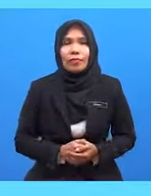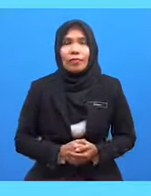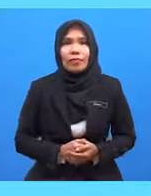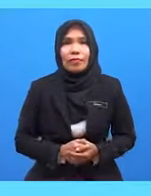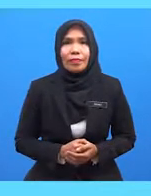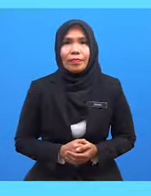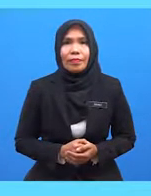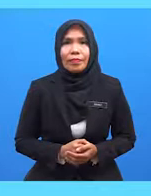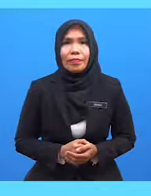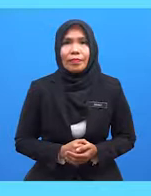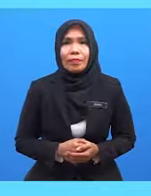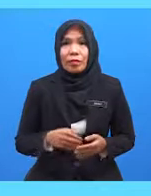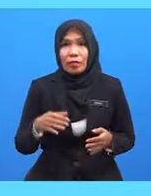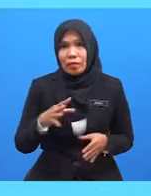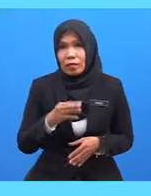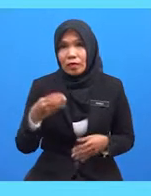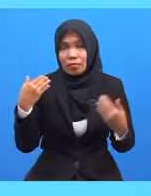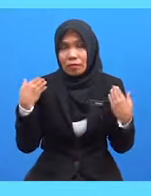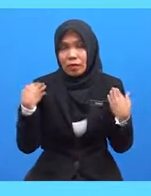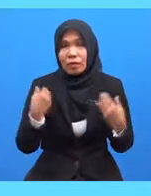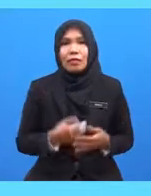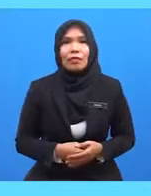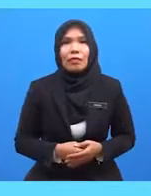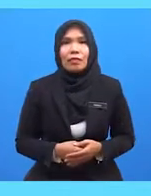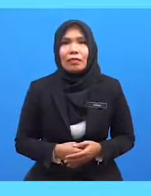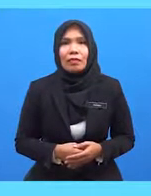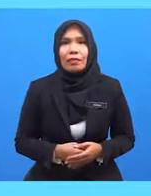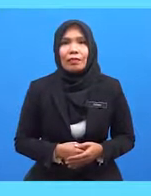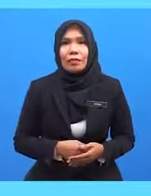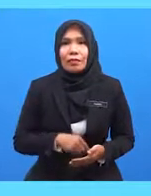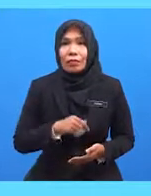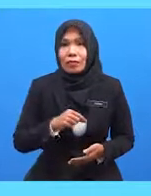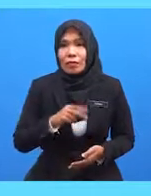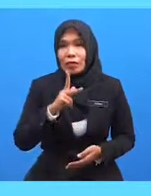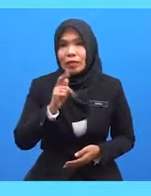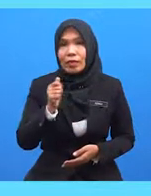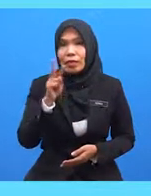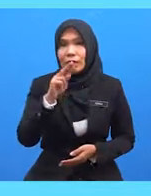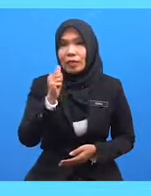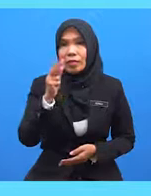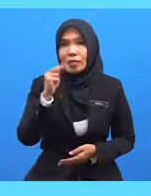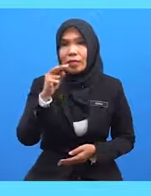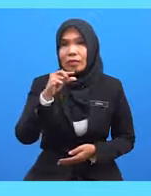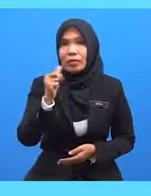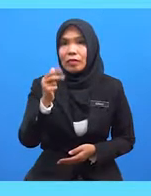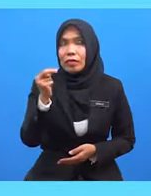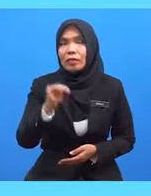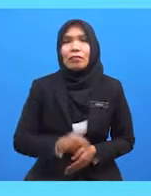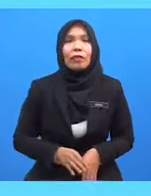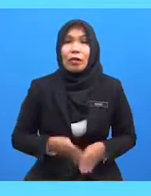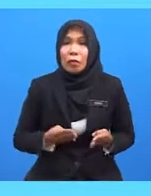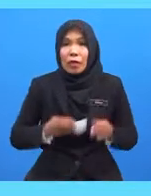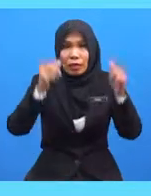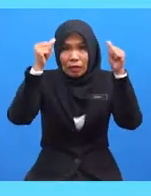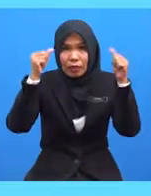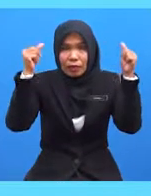998 Hijrah dan mengandungi karangan berbahasa Arab. Terdapat terjemahan bahasa Melayu di bawahnya